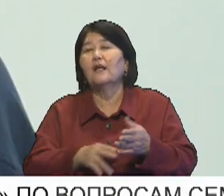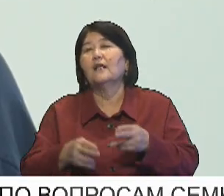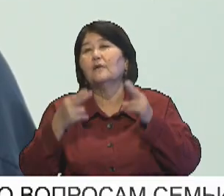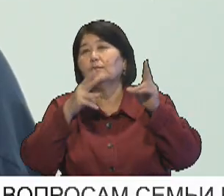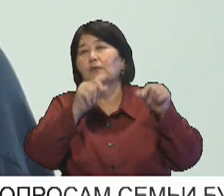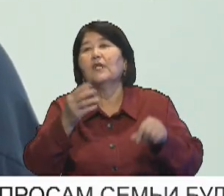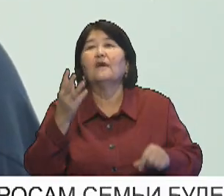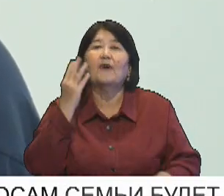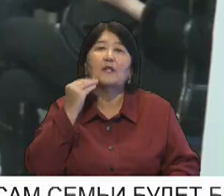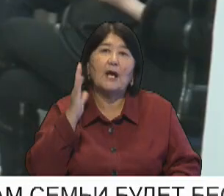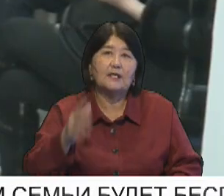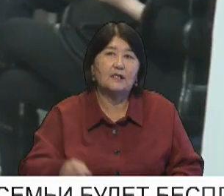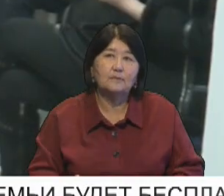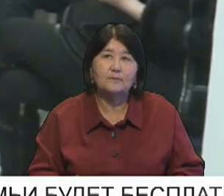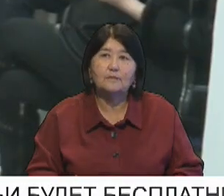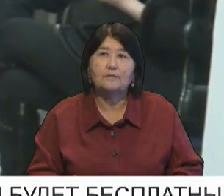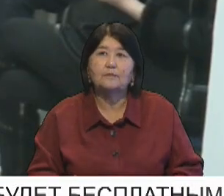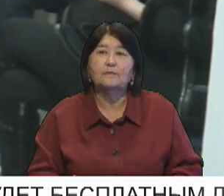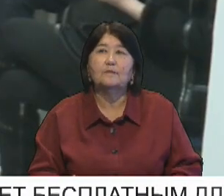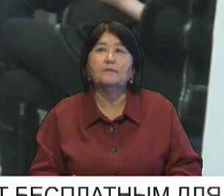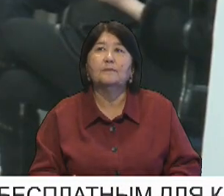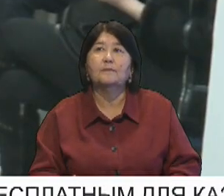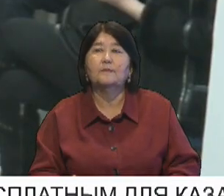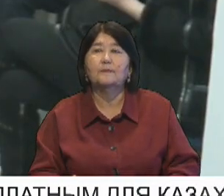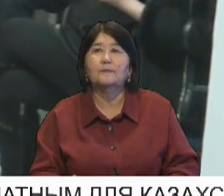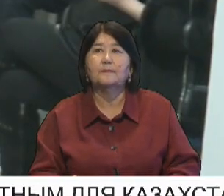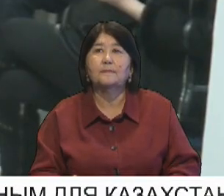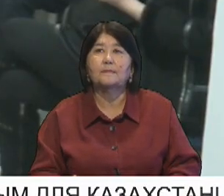отправиться в Алмааты Мария Умарова шига сабаев еркимбаев телеканал Лорда